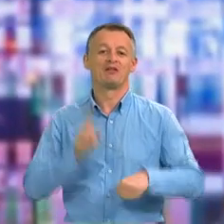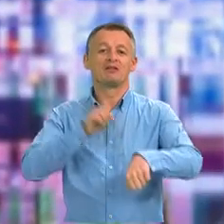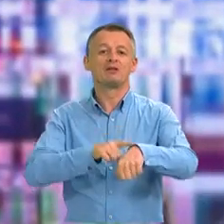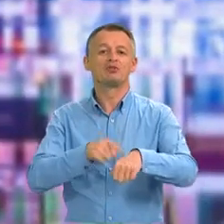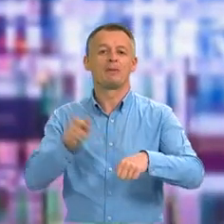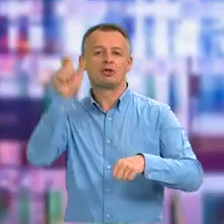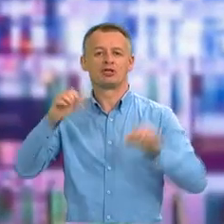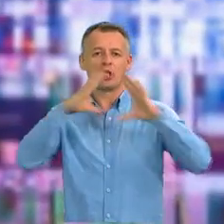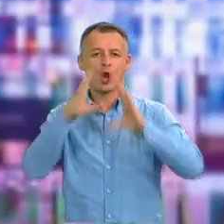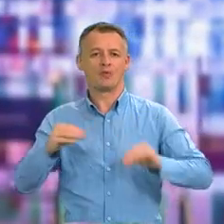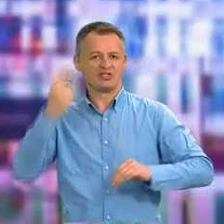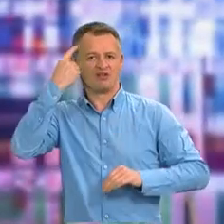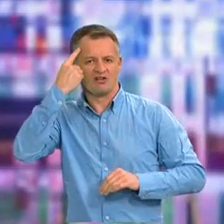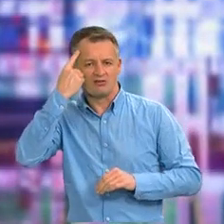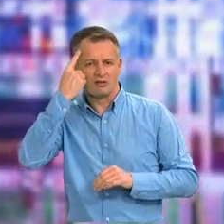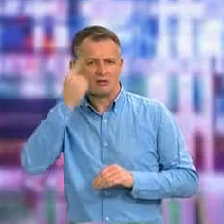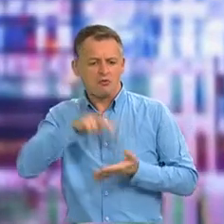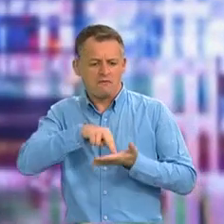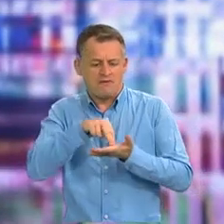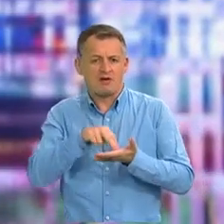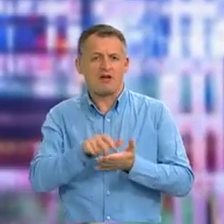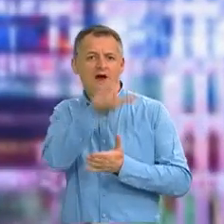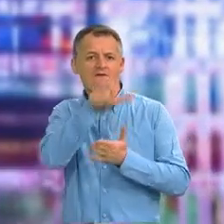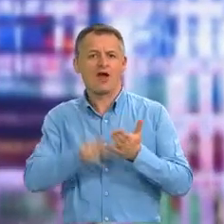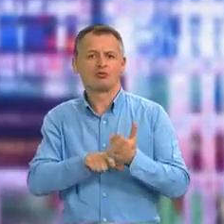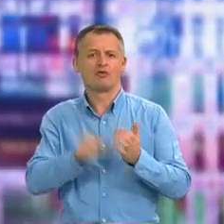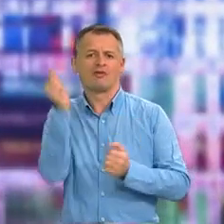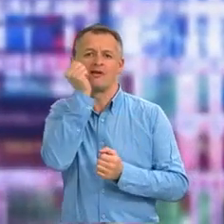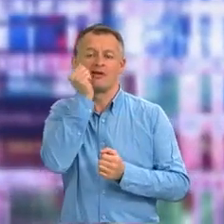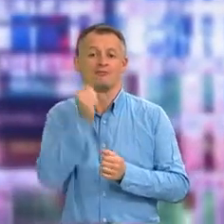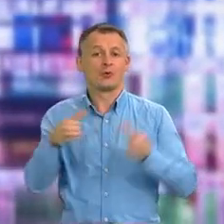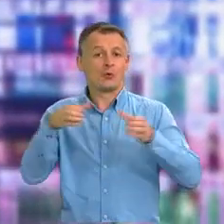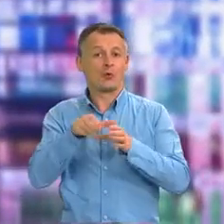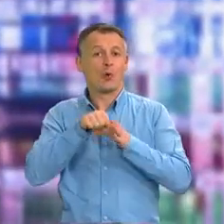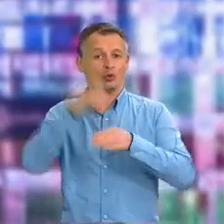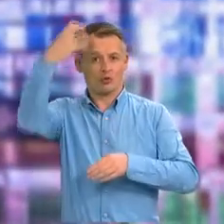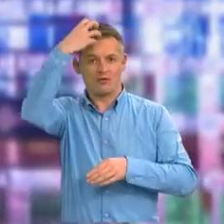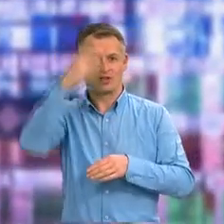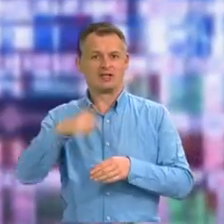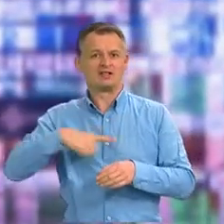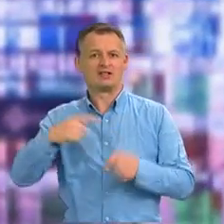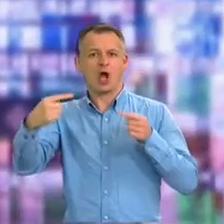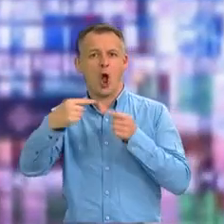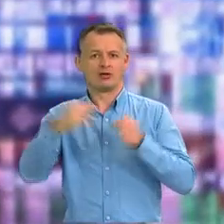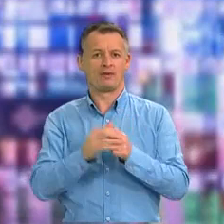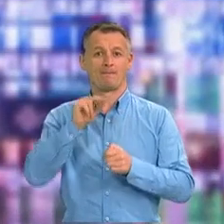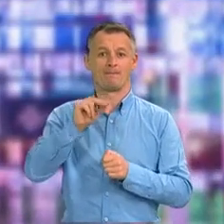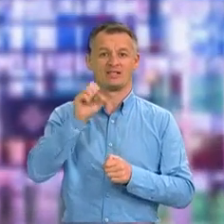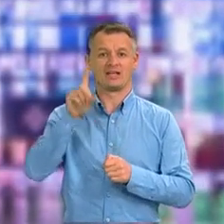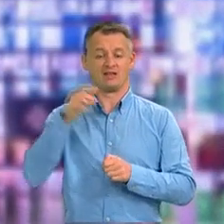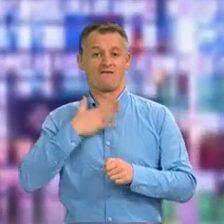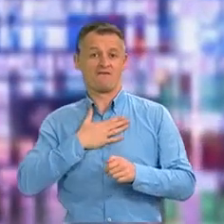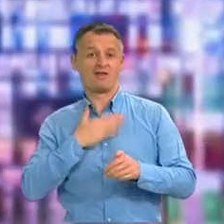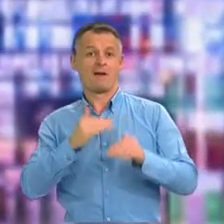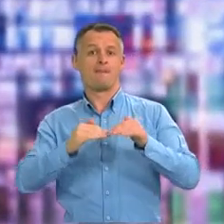În timp ce românii se gândesc cu groază la facturile de la iarnă, în coaliția de guvernare sunt contre. PSD vrea ca plafonarea